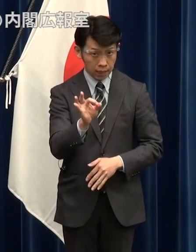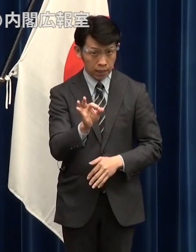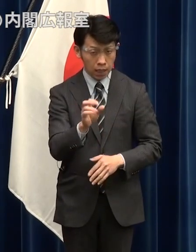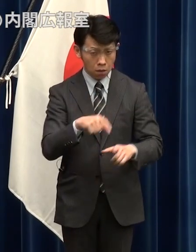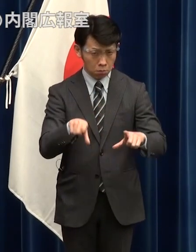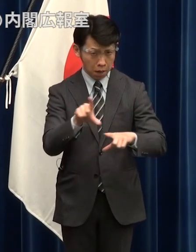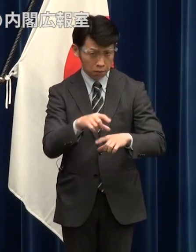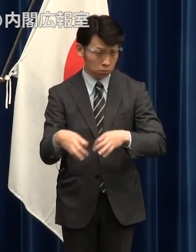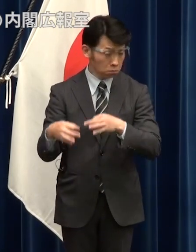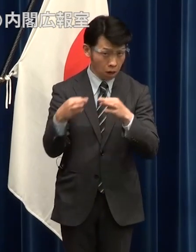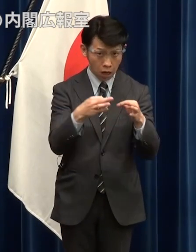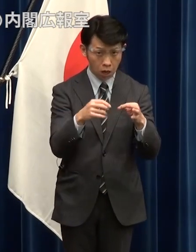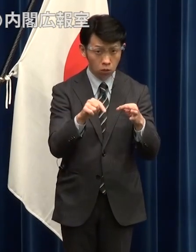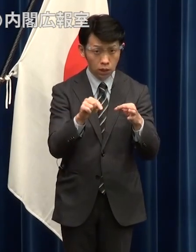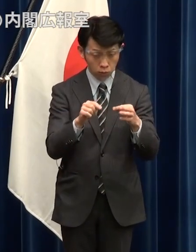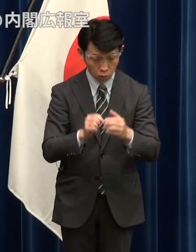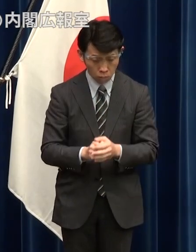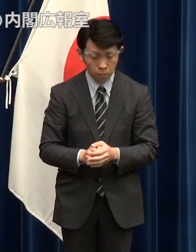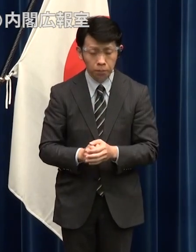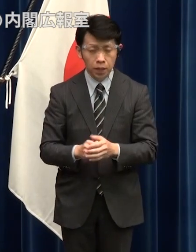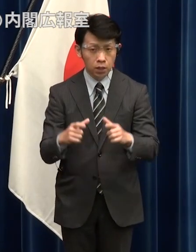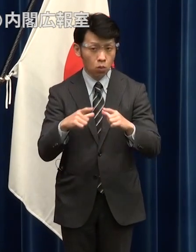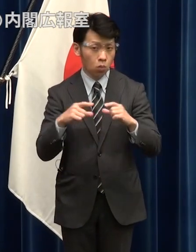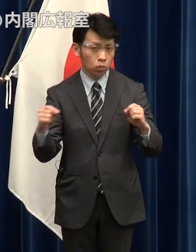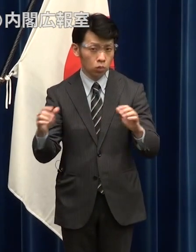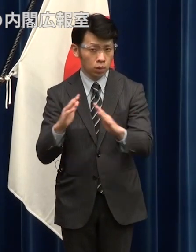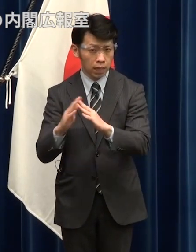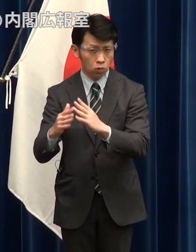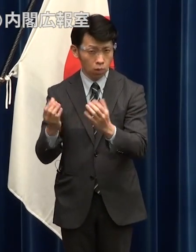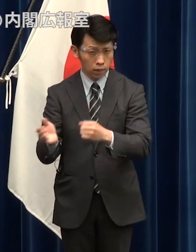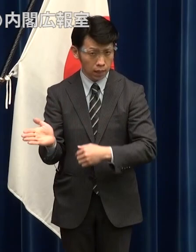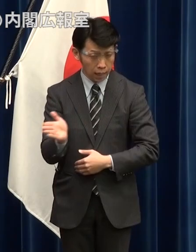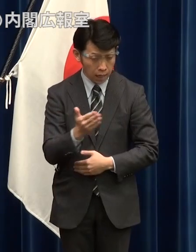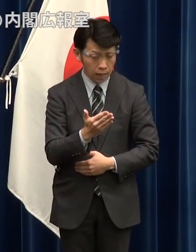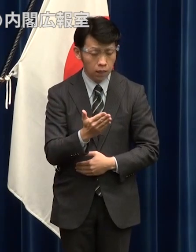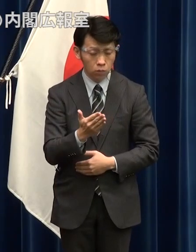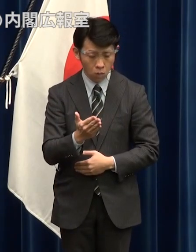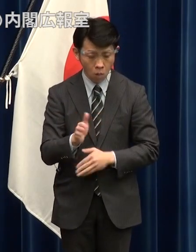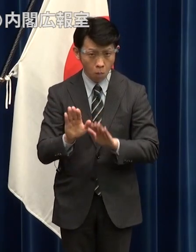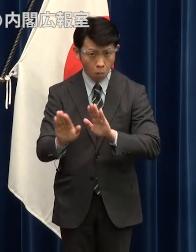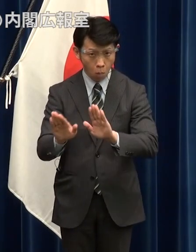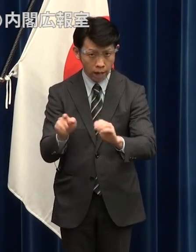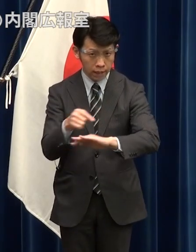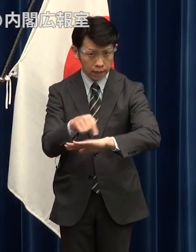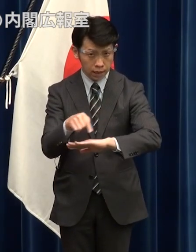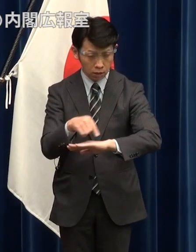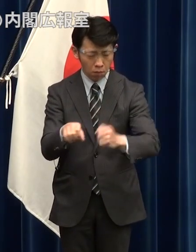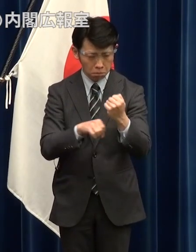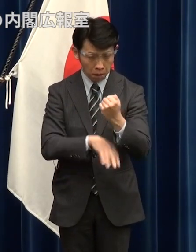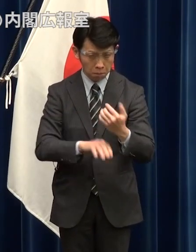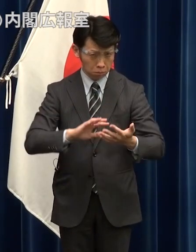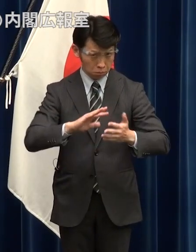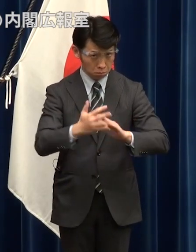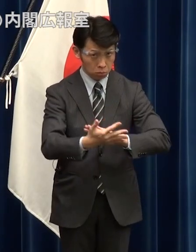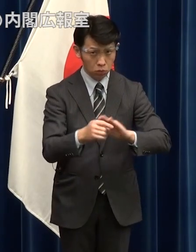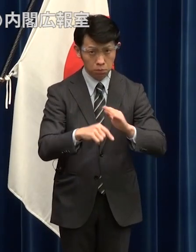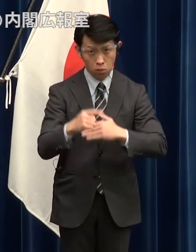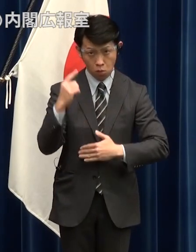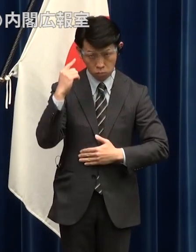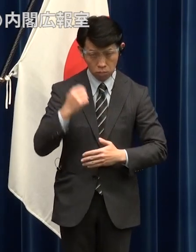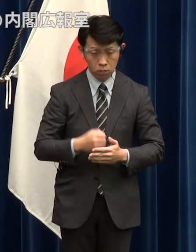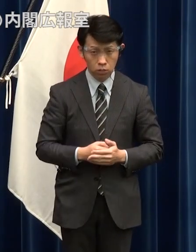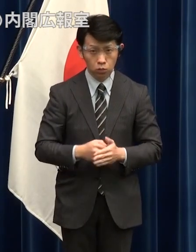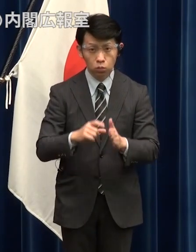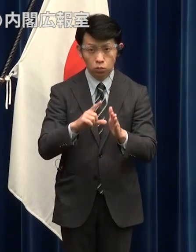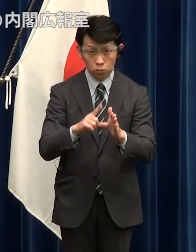日本にとっては戦後の防衛政策の抜本的な変更になると思うんですが、 そうなるとですね、その